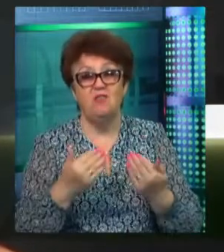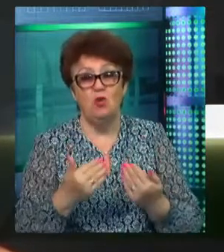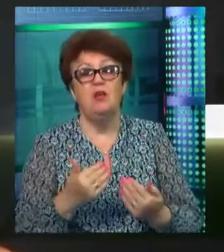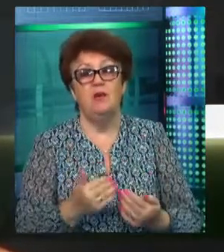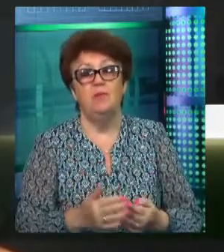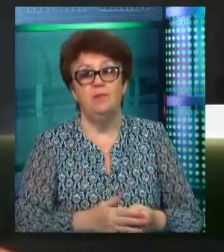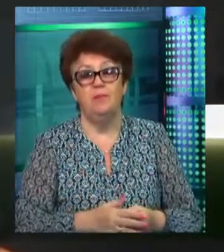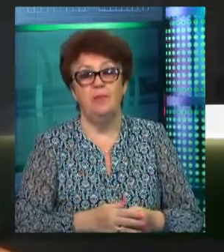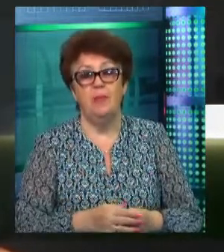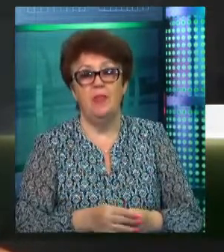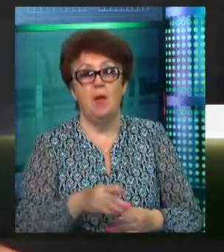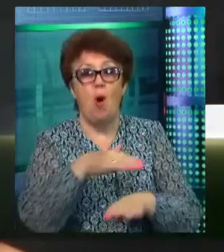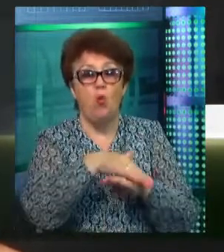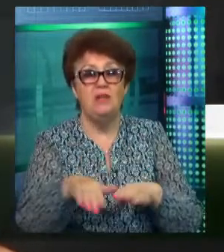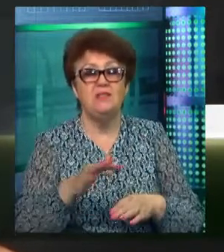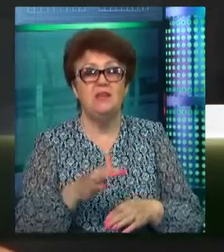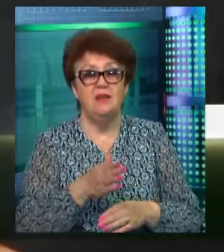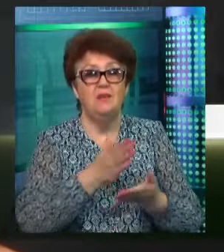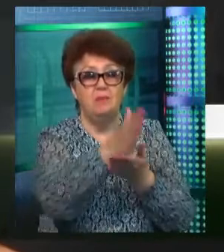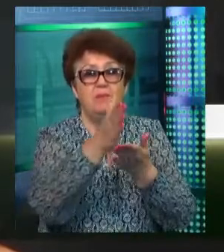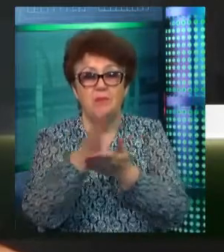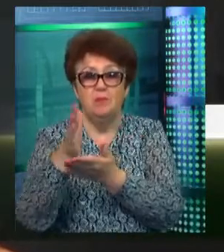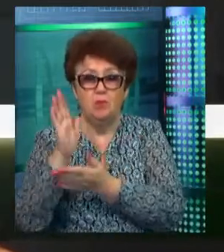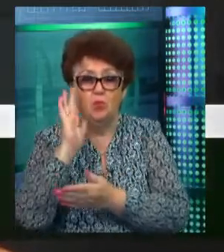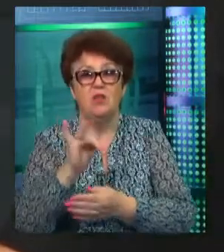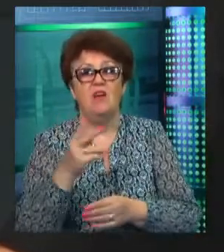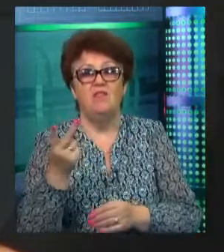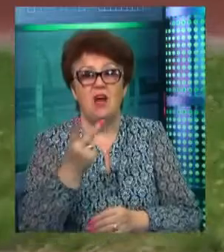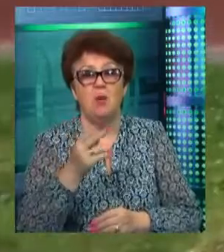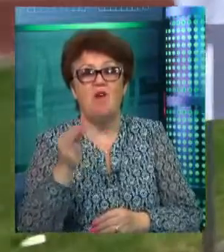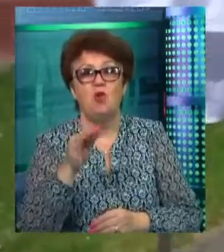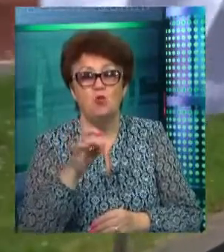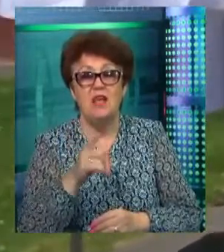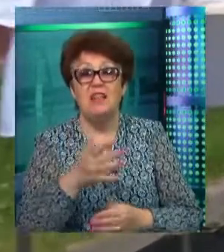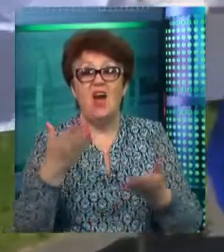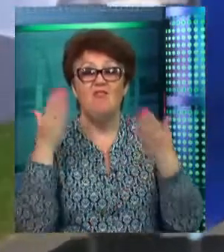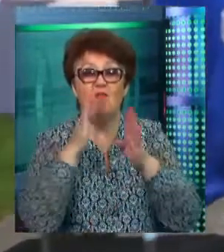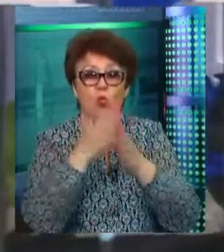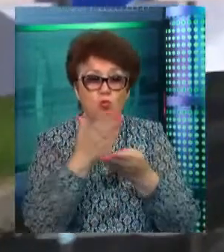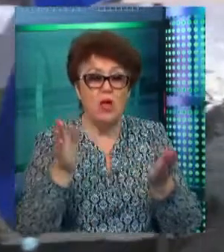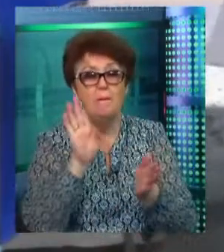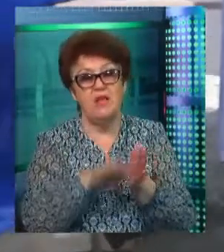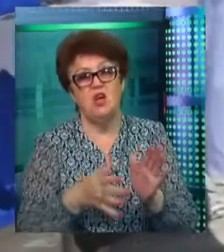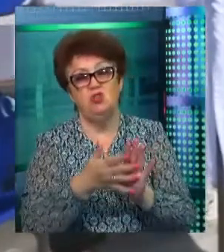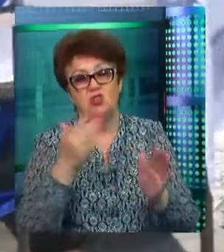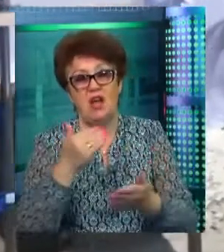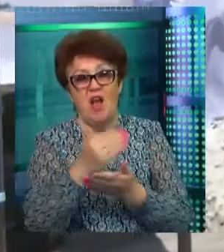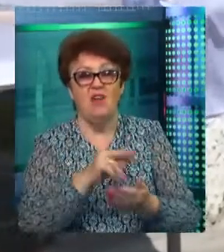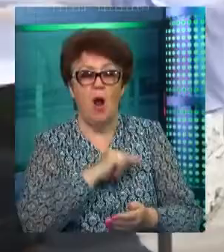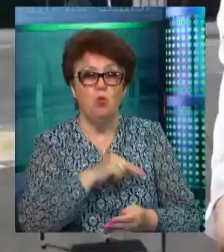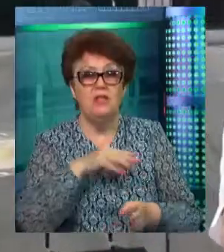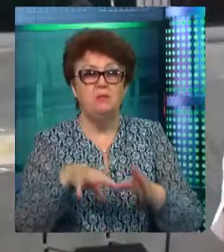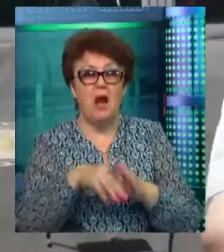мобильные группы пойдут по улице лесной улице школьной и вторая по улице францию на свежем воздухе и без очередей график работы избирательных